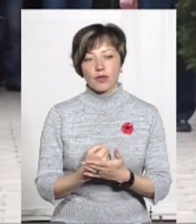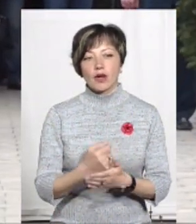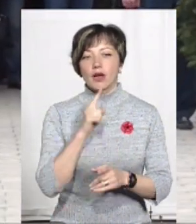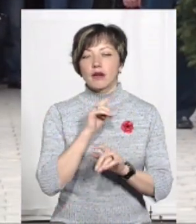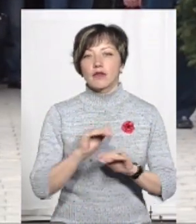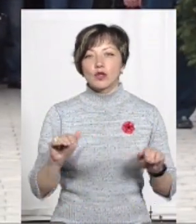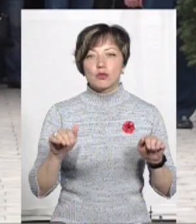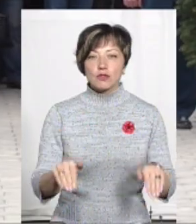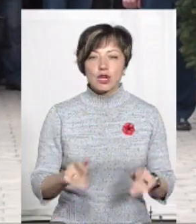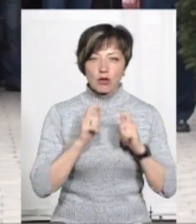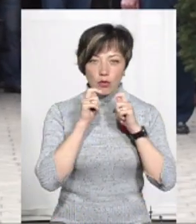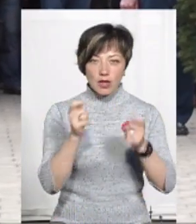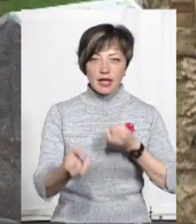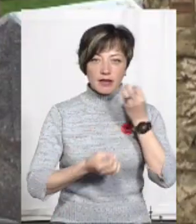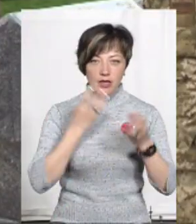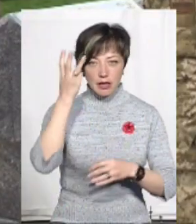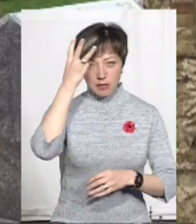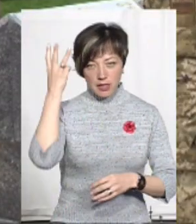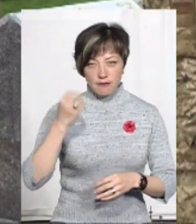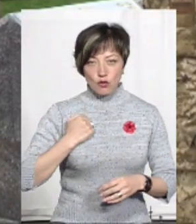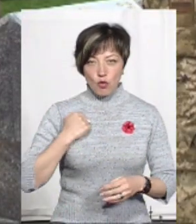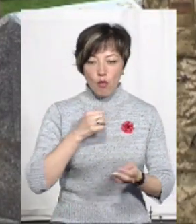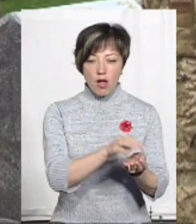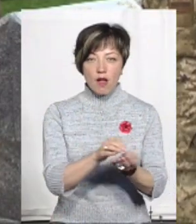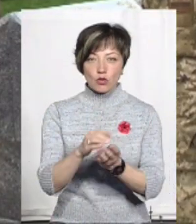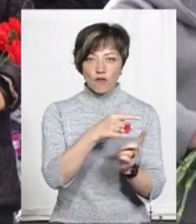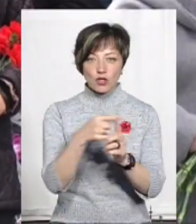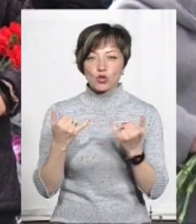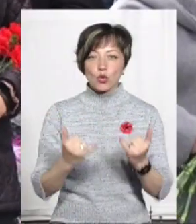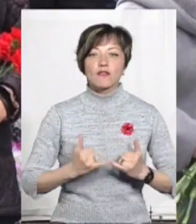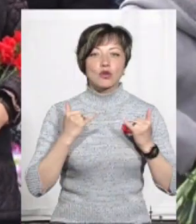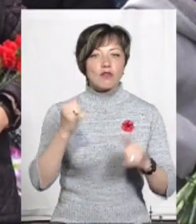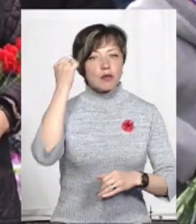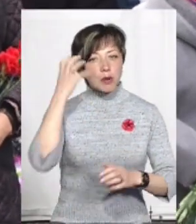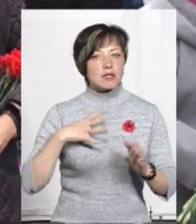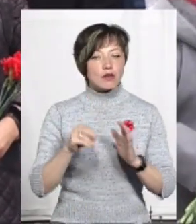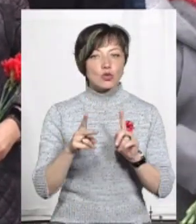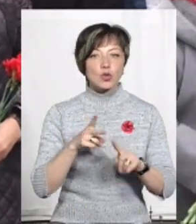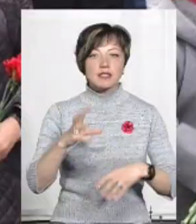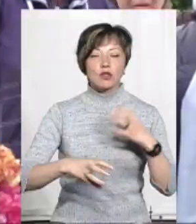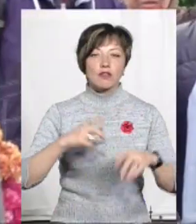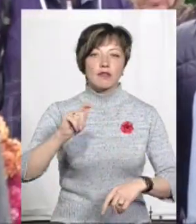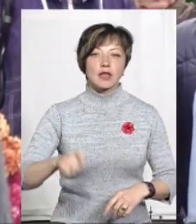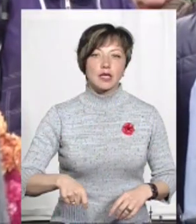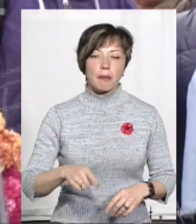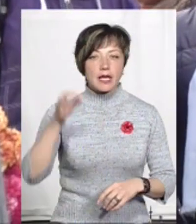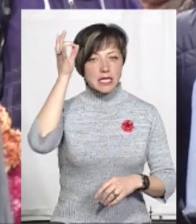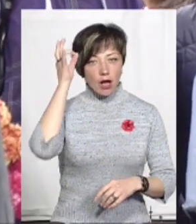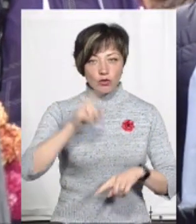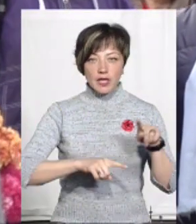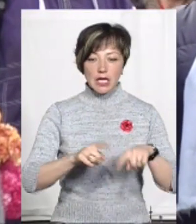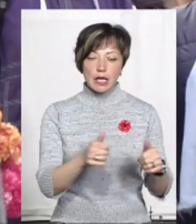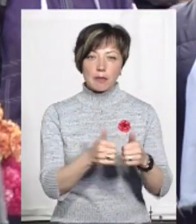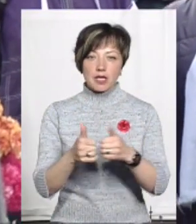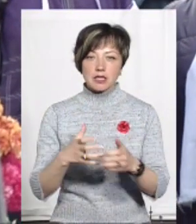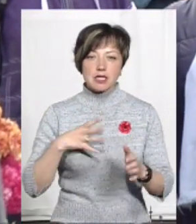Хвилиною мовчання та покладанням квітів на Хмельницькому військовому кладовищі сьогодні вшанували пам'ять загиблих у Другій світовій війні. Згадували рідних та